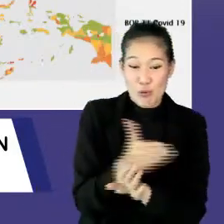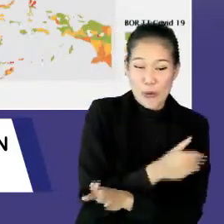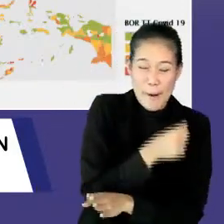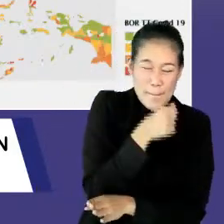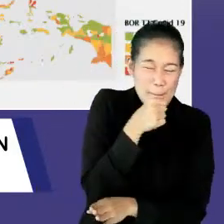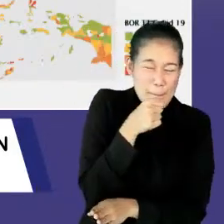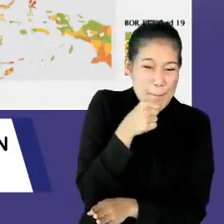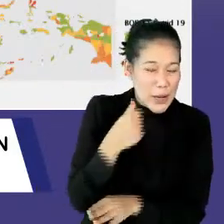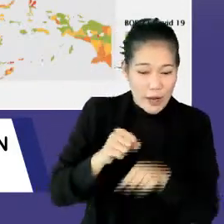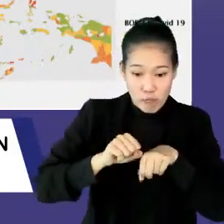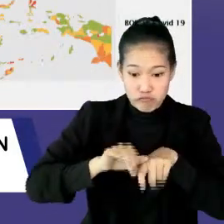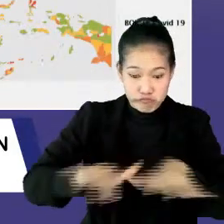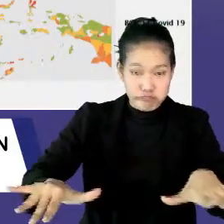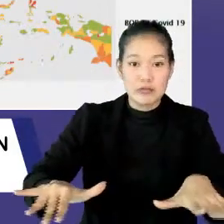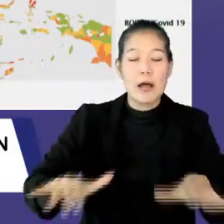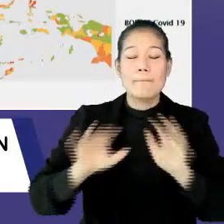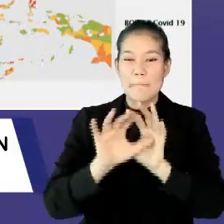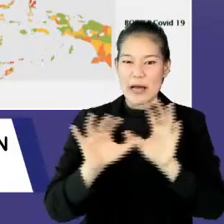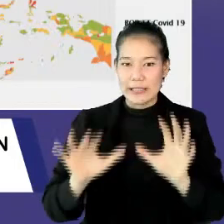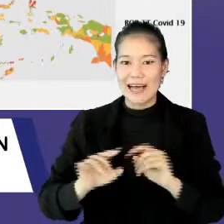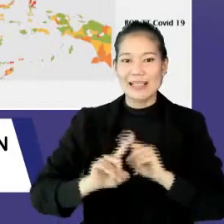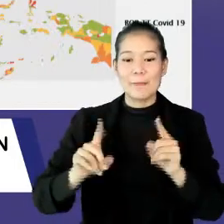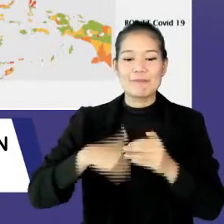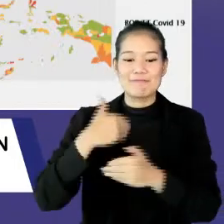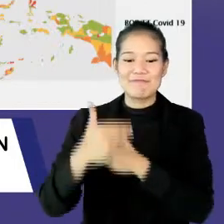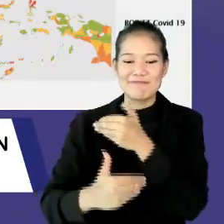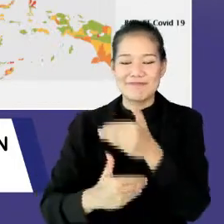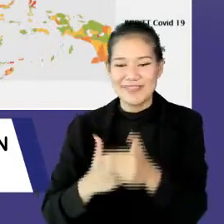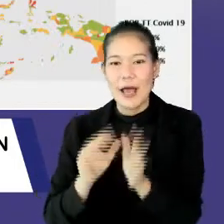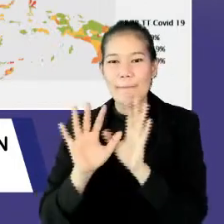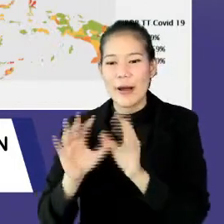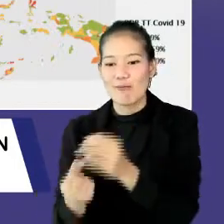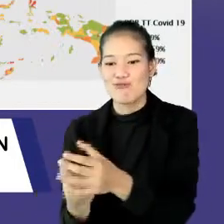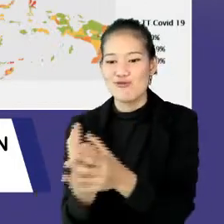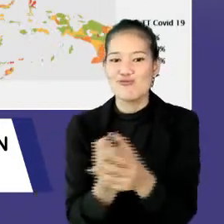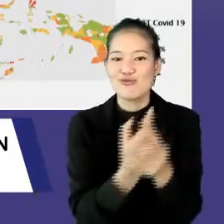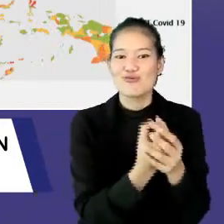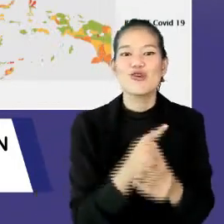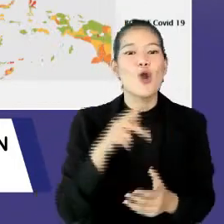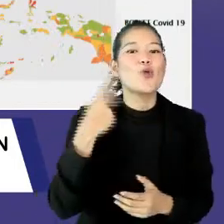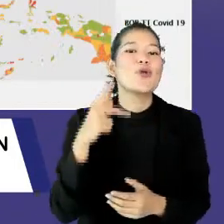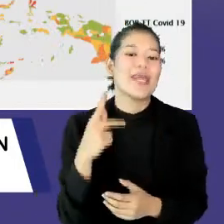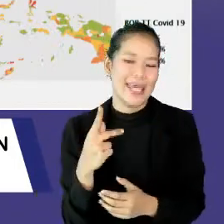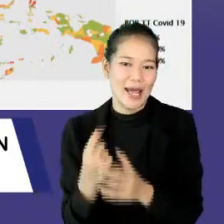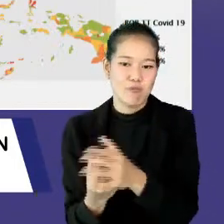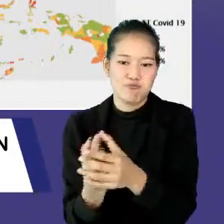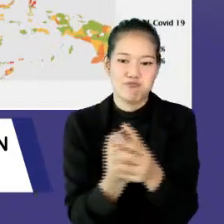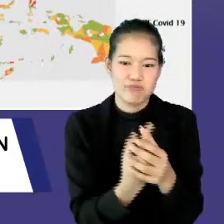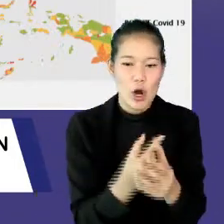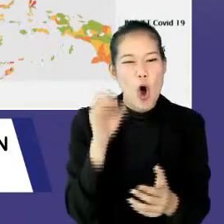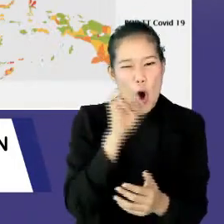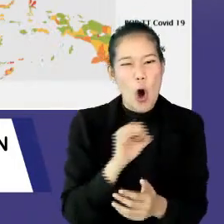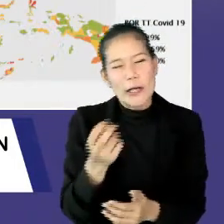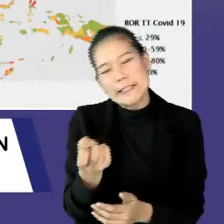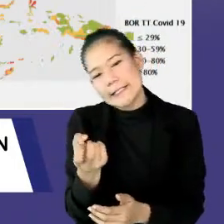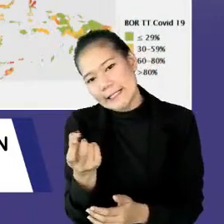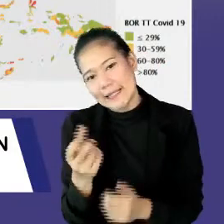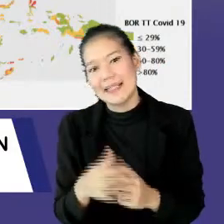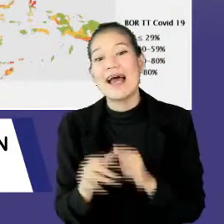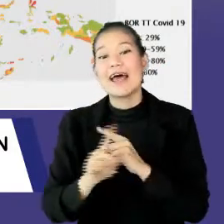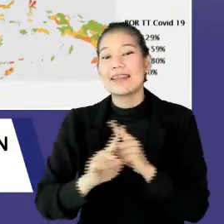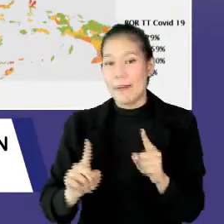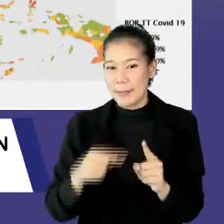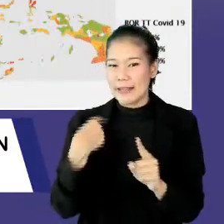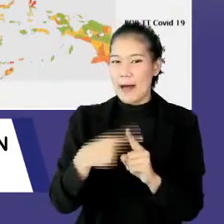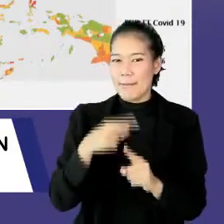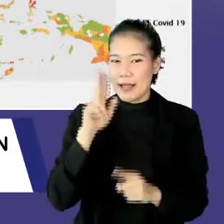banyak hampir merata di seluruh kabupaten kota, sekarang sudah mulai banyak yang kuning, beberapa sebagian masih oranye tapi sedikit sekali. Tapi catatan tambahan yang